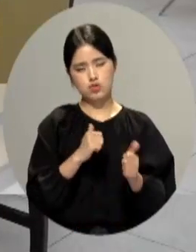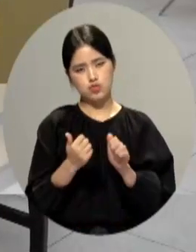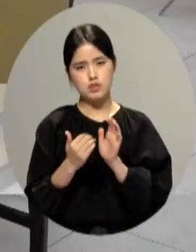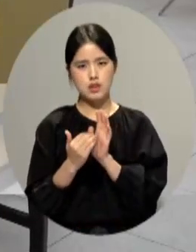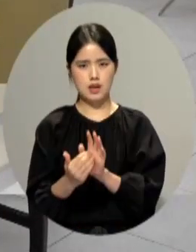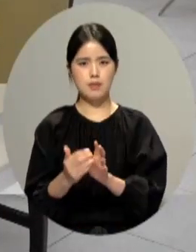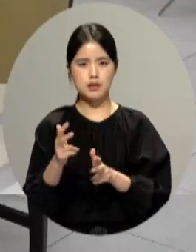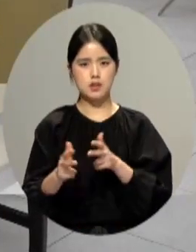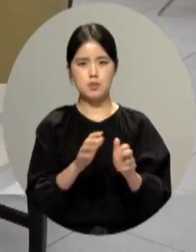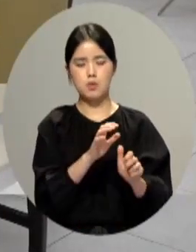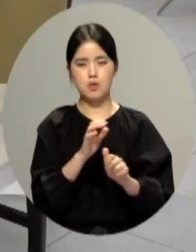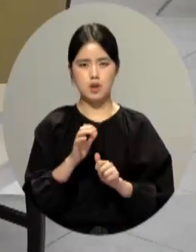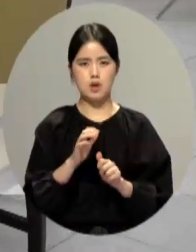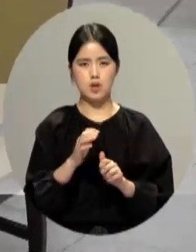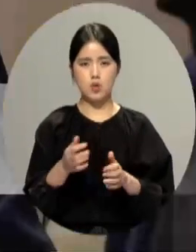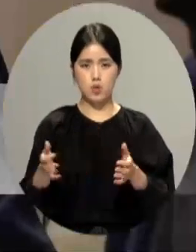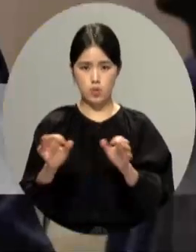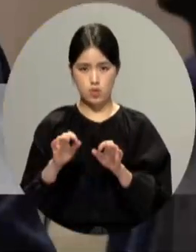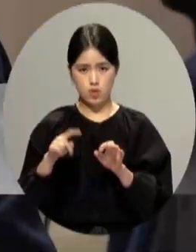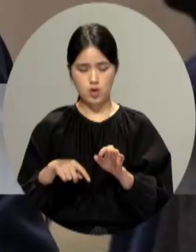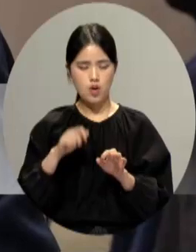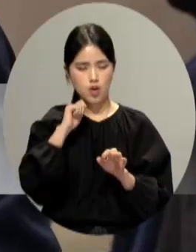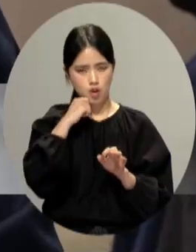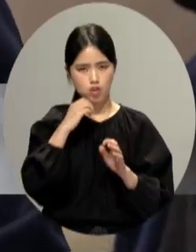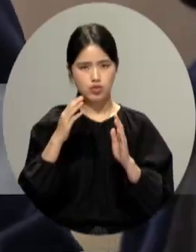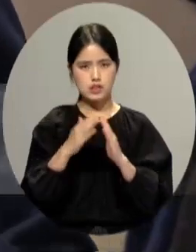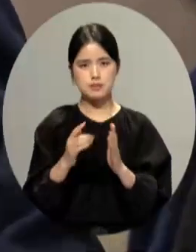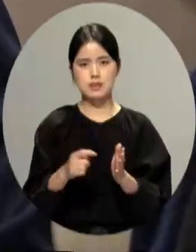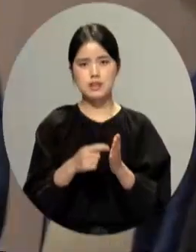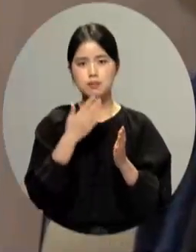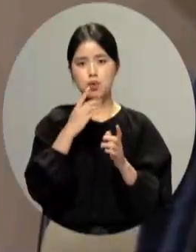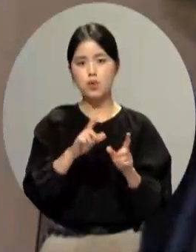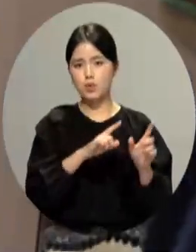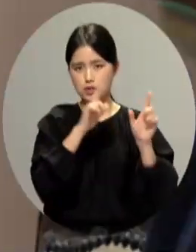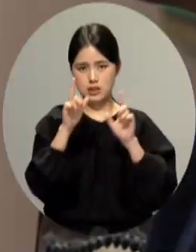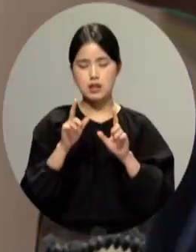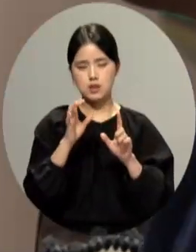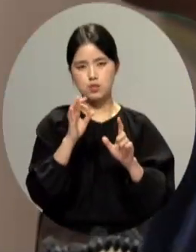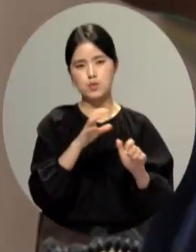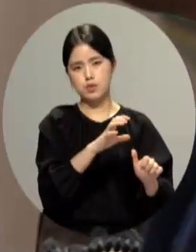사업에 활용하고 성금은 취약계층 긴급 생계비 등으로 사용할 계획입니다.